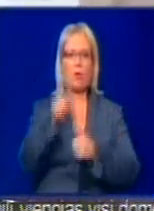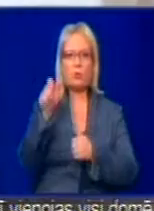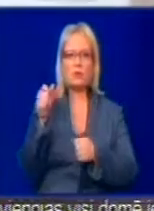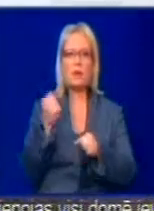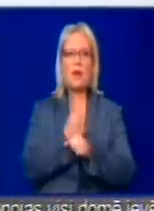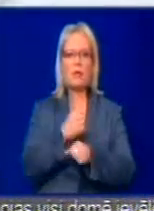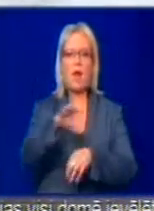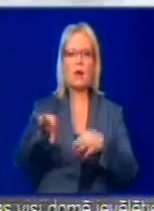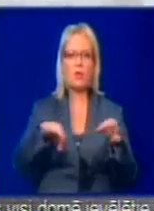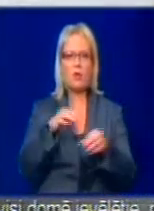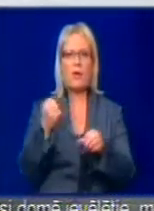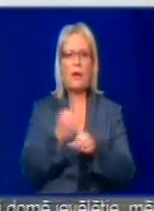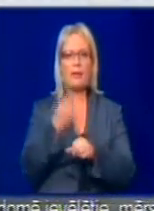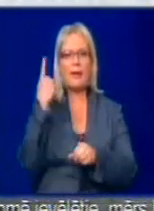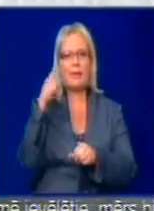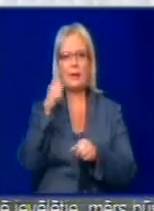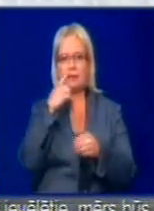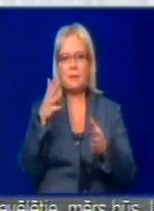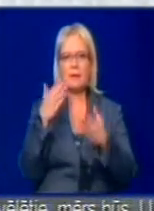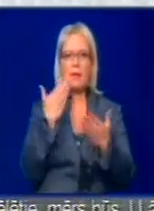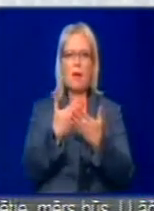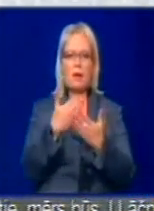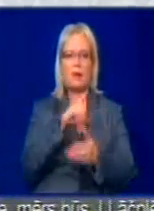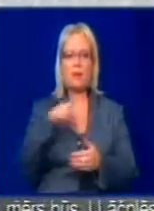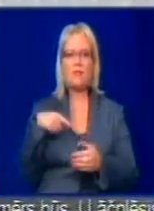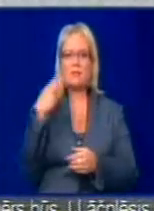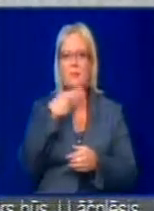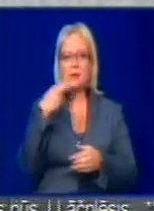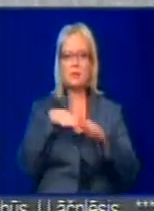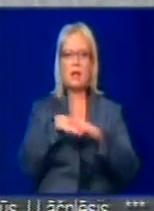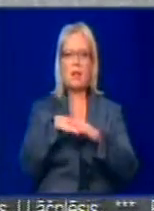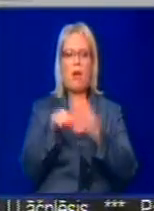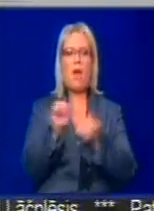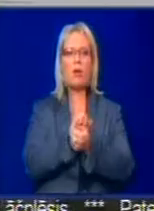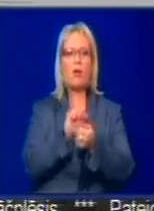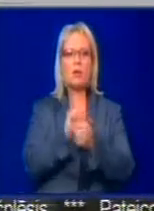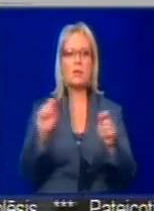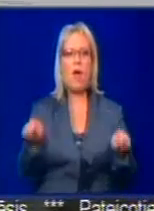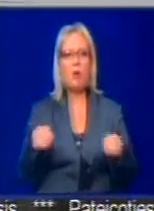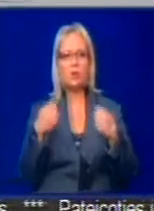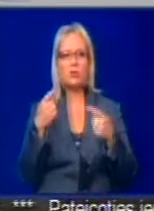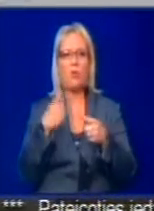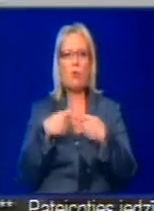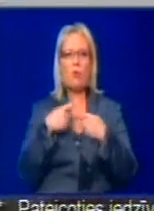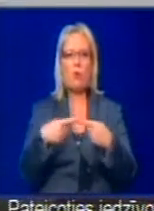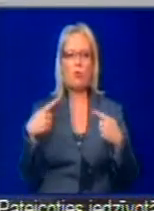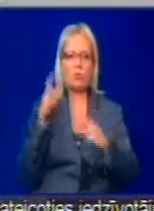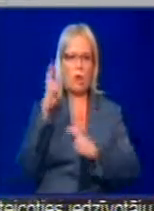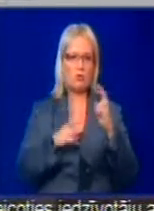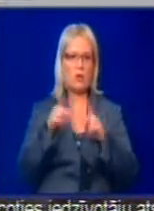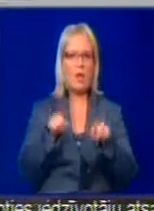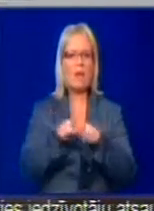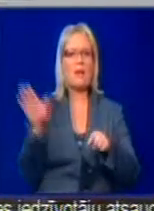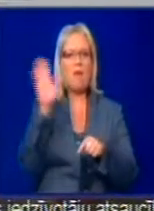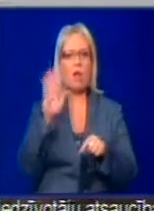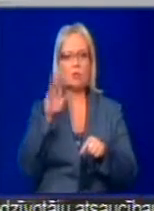Konkursantiem gan arhitektoniski, gan idejiski spilgti jāparāda Latvijas saimniecībās saglabātā ekoloģiska audzēšana un produktu ražošana, kā